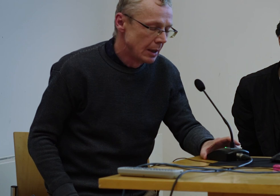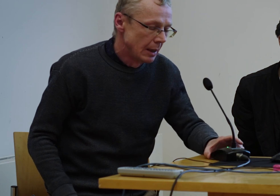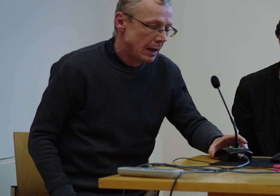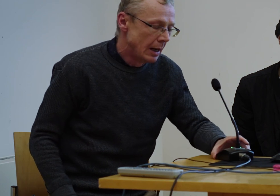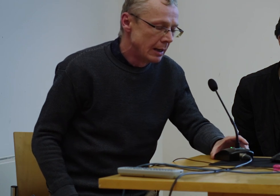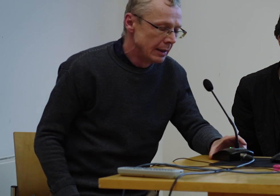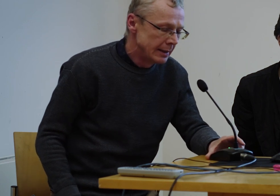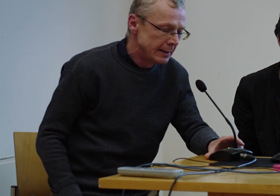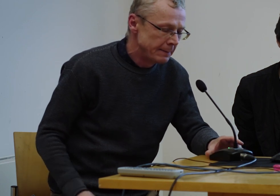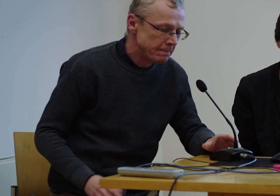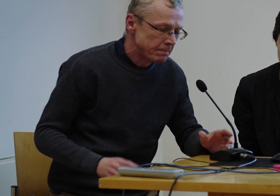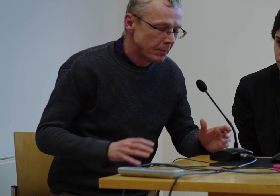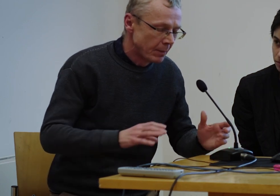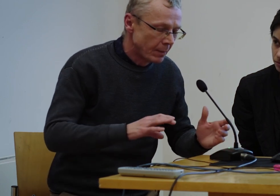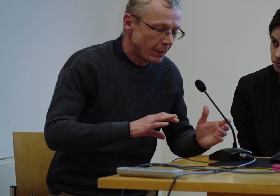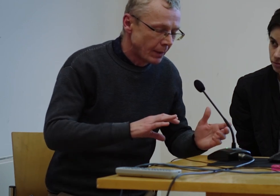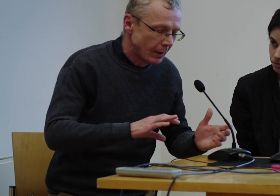stránce. Ale